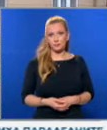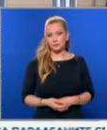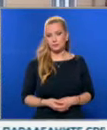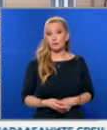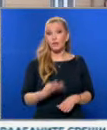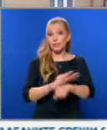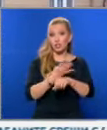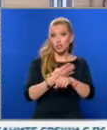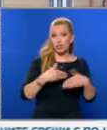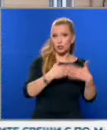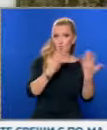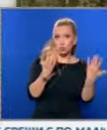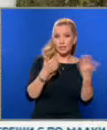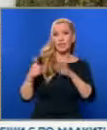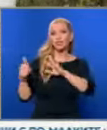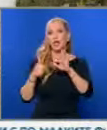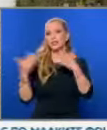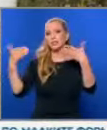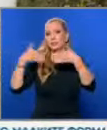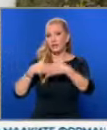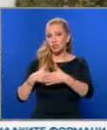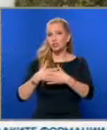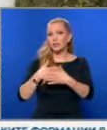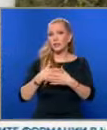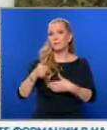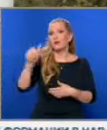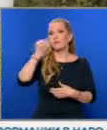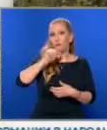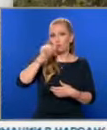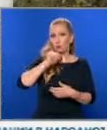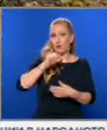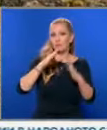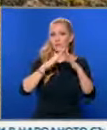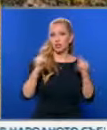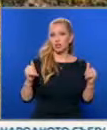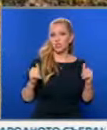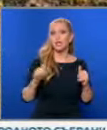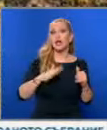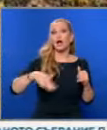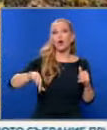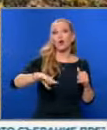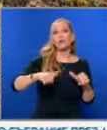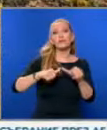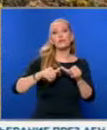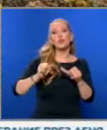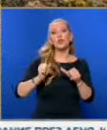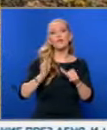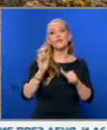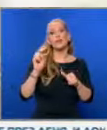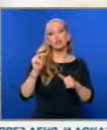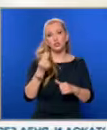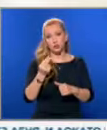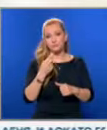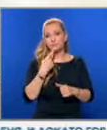По 4 часа сутрин и по 6 часа вечер ще тече вода от чешмите в домовете на хората в Ловешка област. И до кога така, никой не